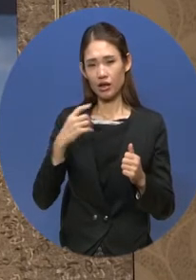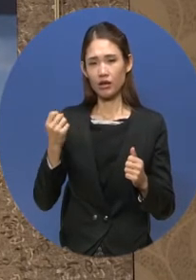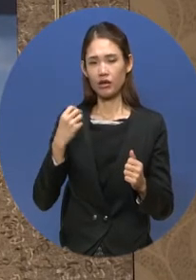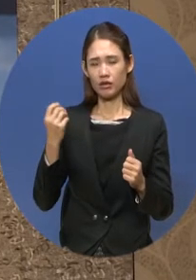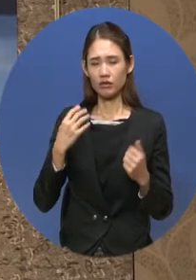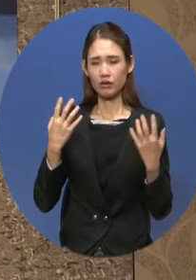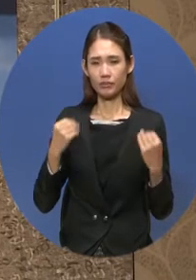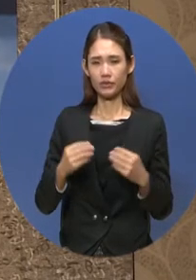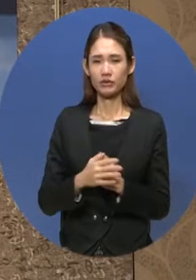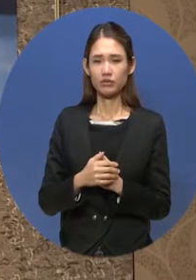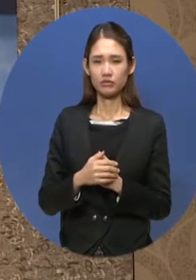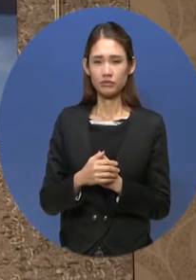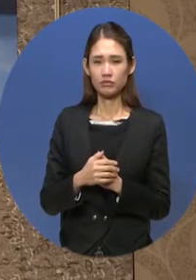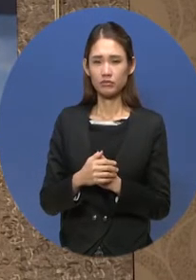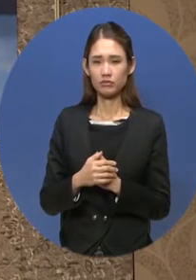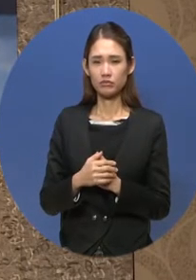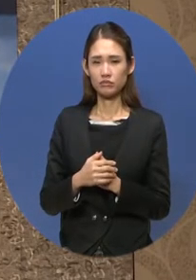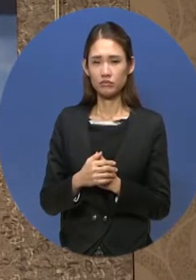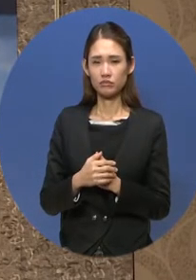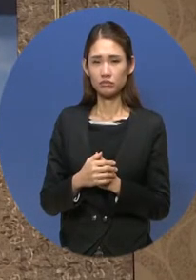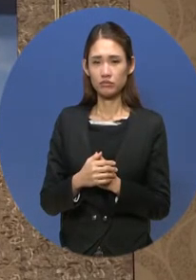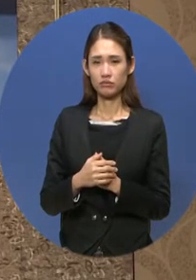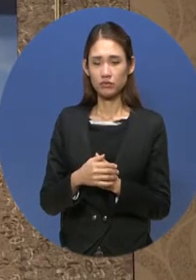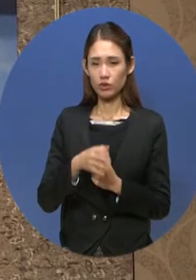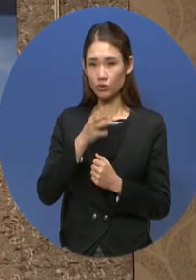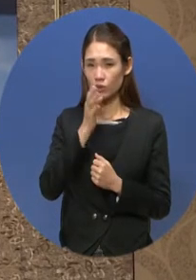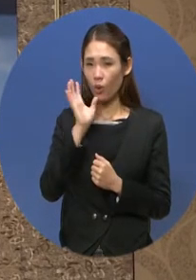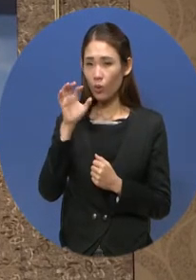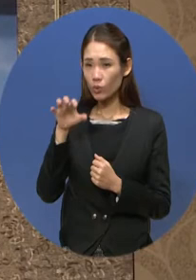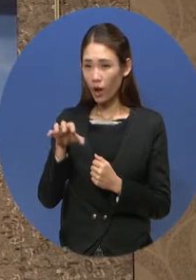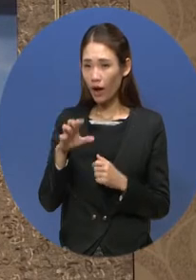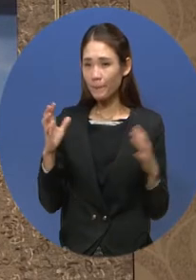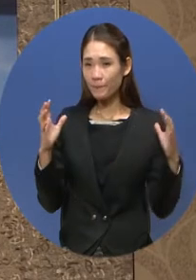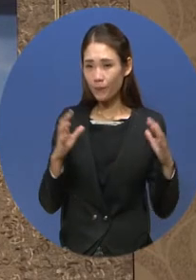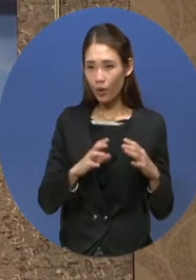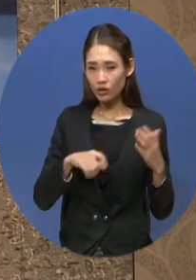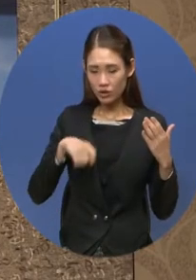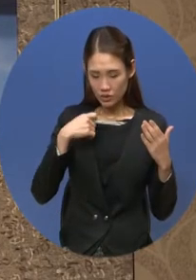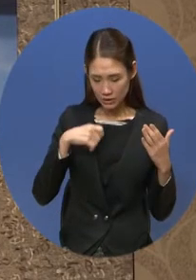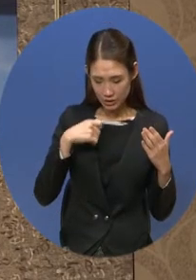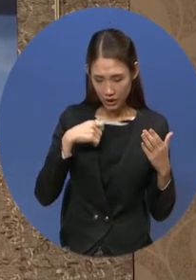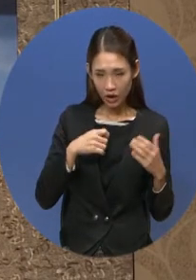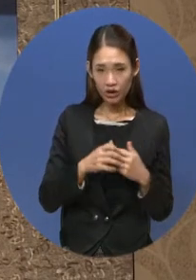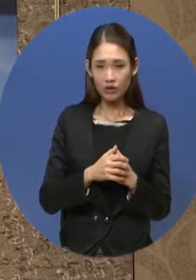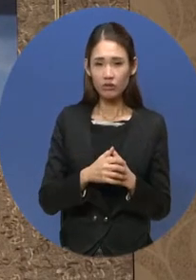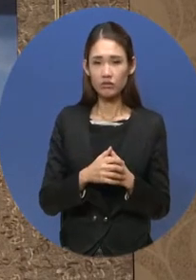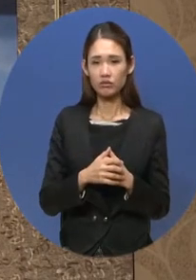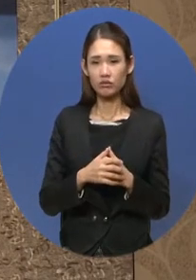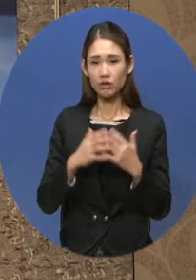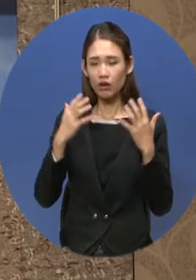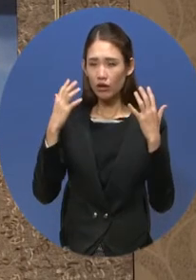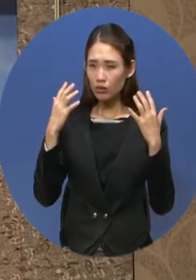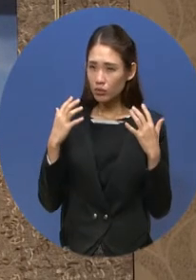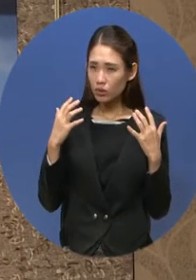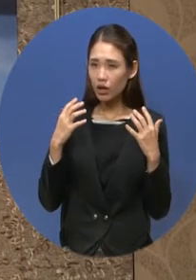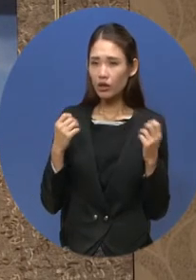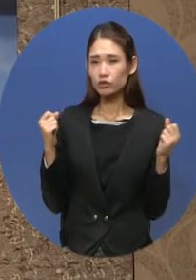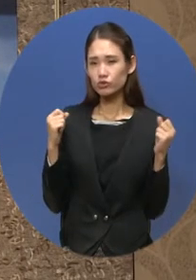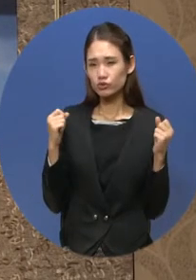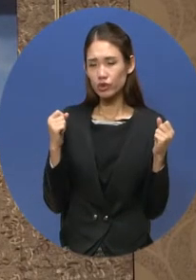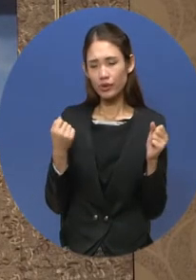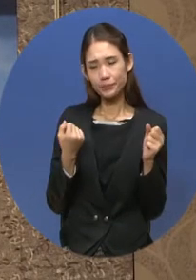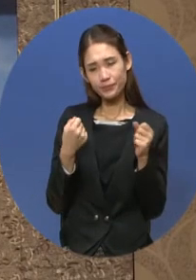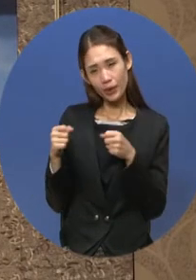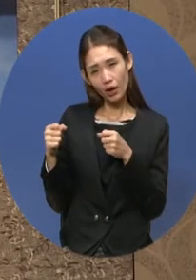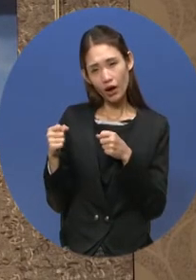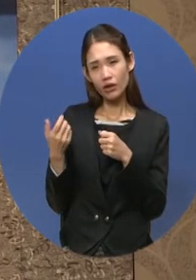말씀들을 주로 하셨습니다. 그리고 이제 경로당에서 모여서 식사도 하시고 이제 무더위라든가 추위를